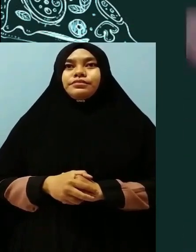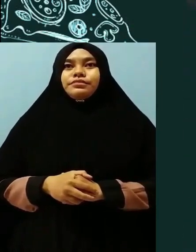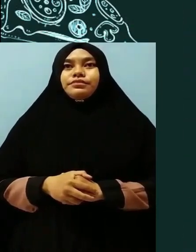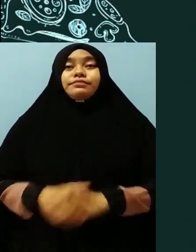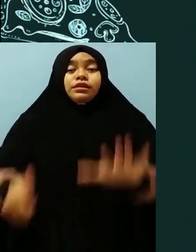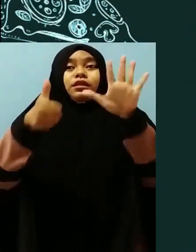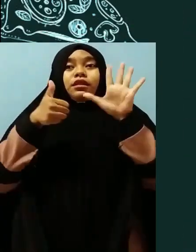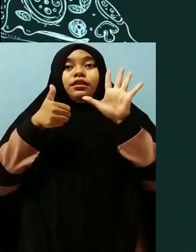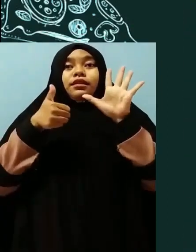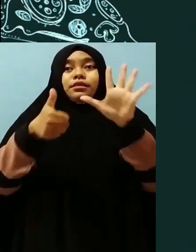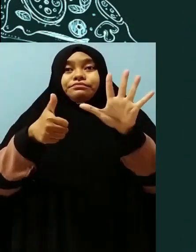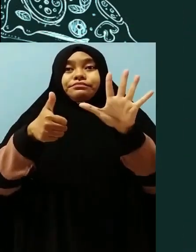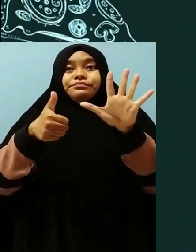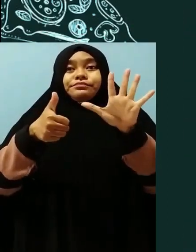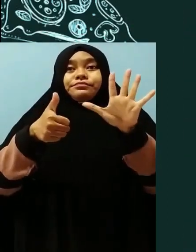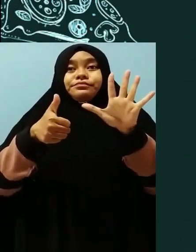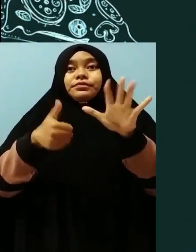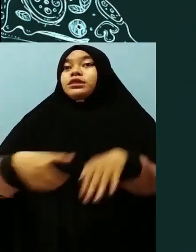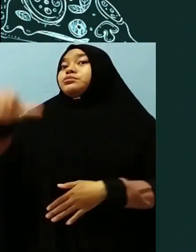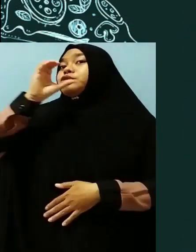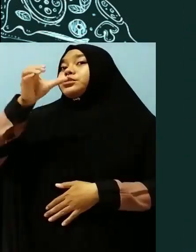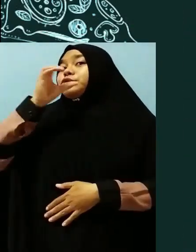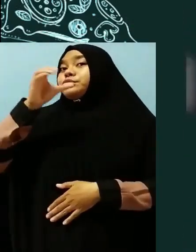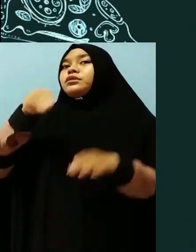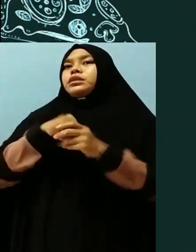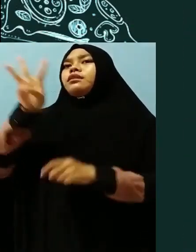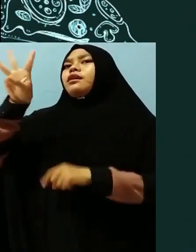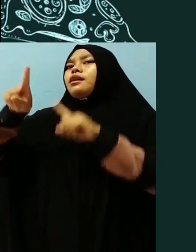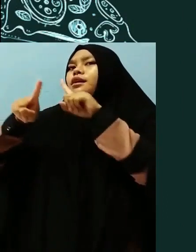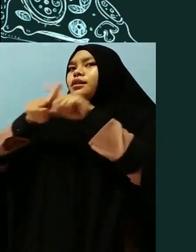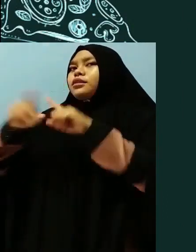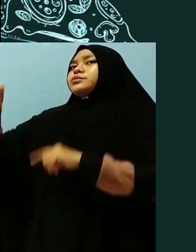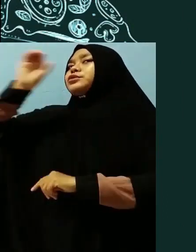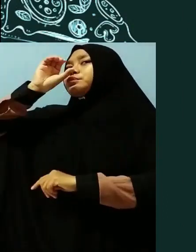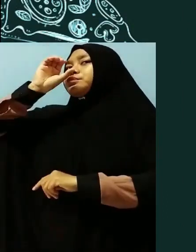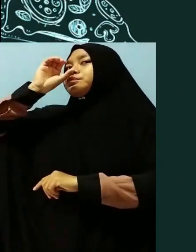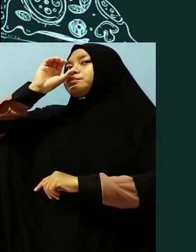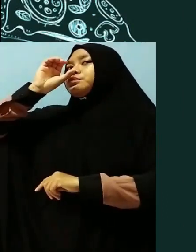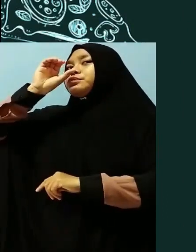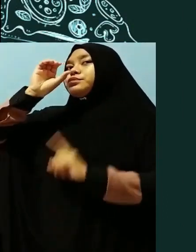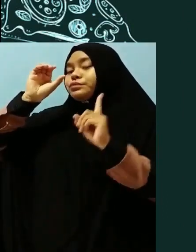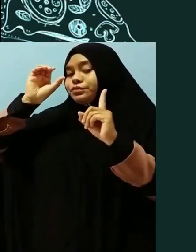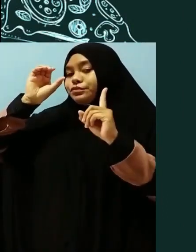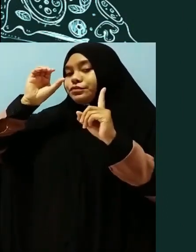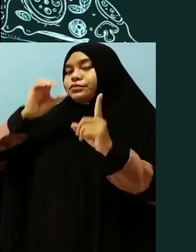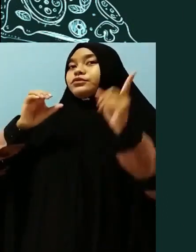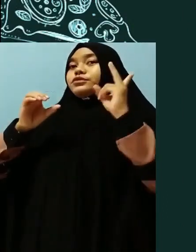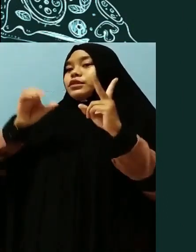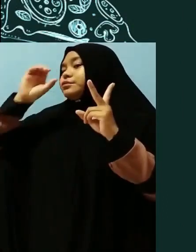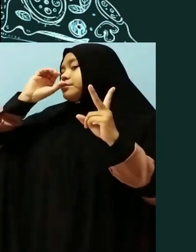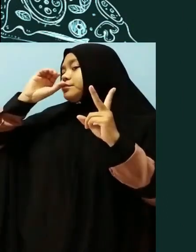Adab yang keenam adalah minum dalam 3 tegukan. Gluk